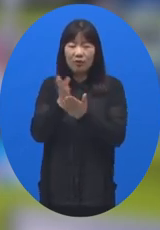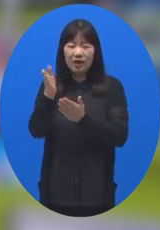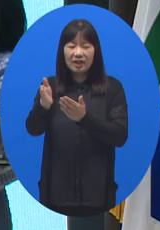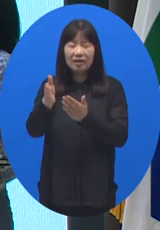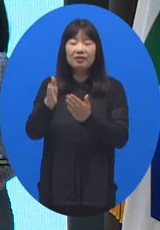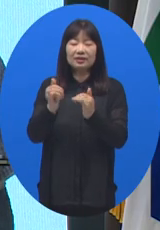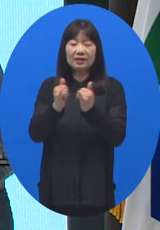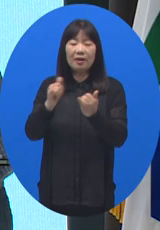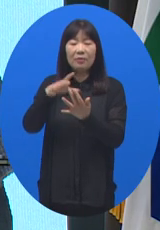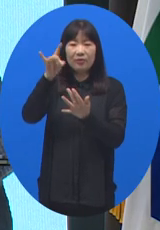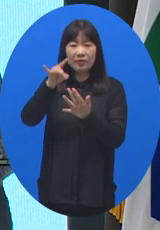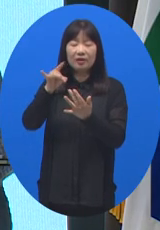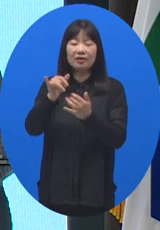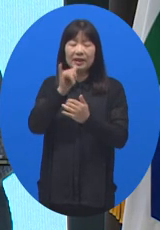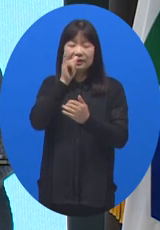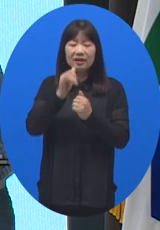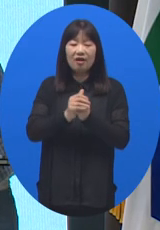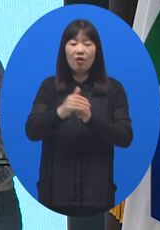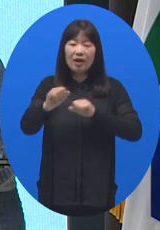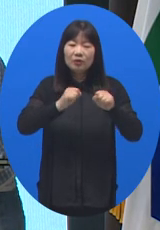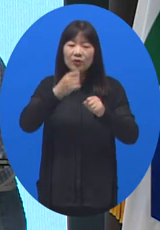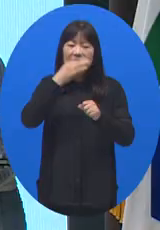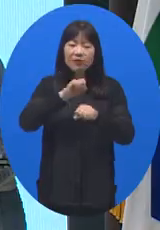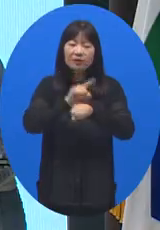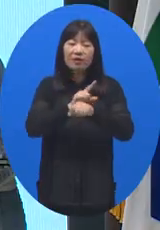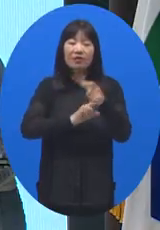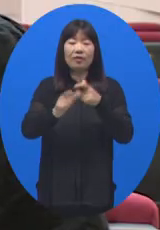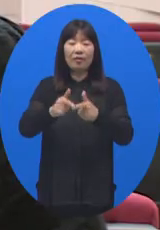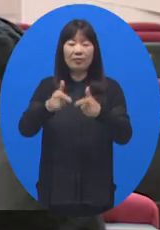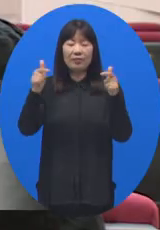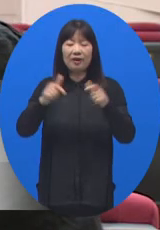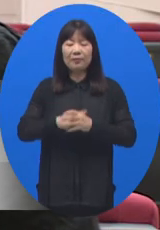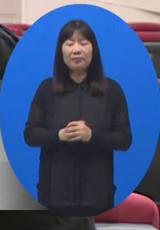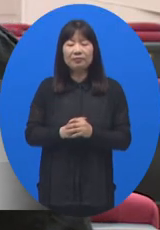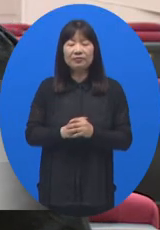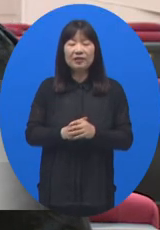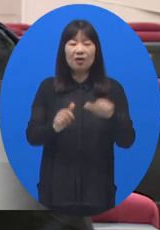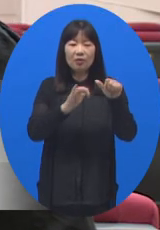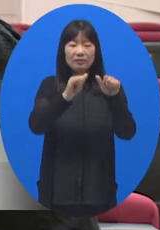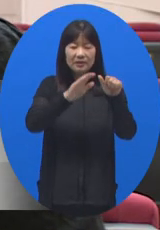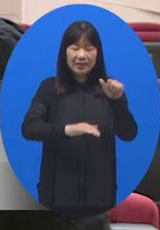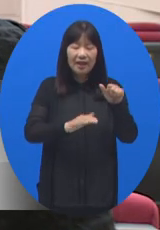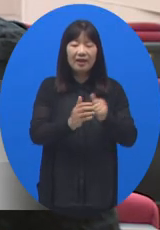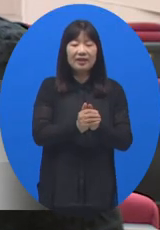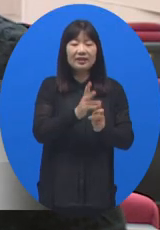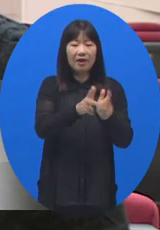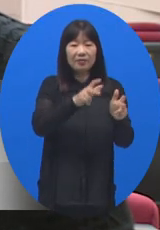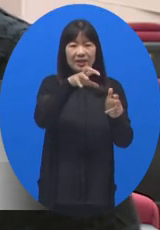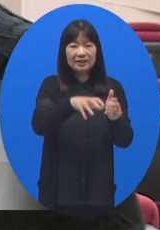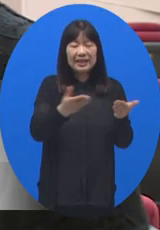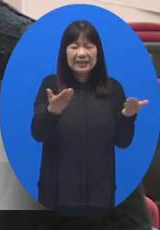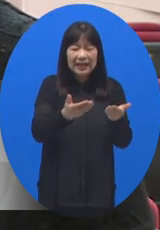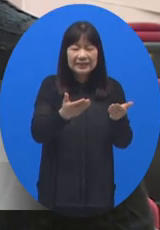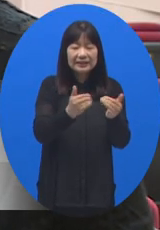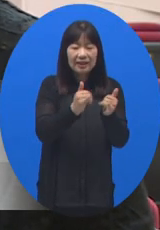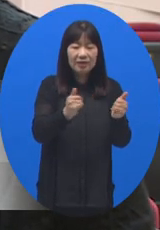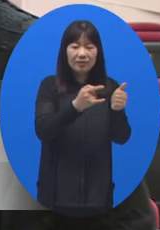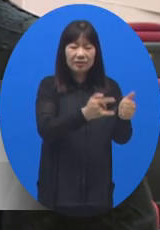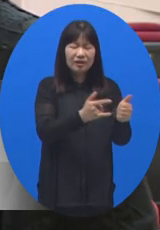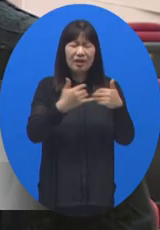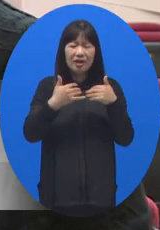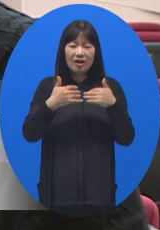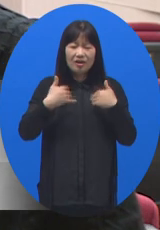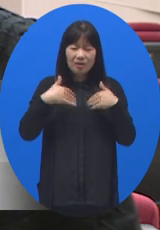우선 선발에 활동에 실효성을 높였습니다 소규모 사업장에서 정사하는 취역 노동자들이 열악한